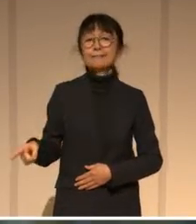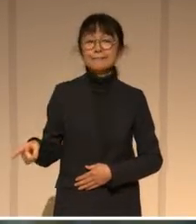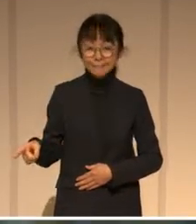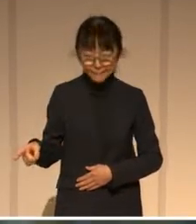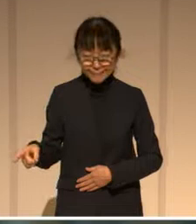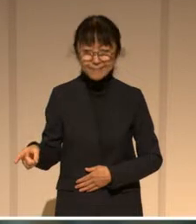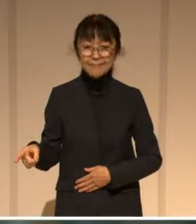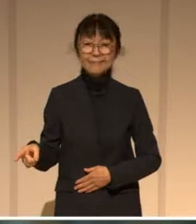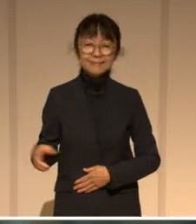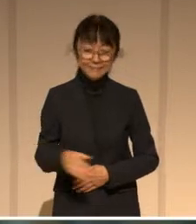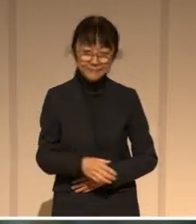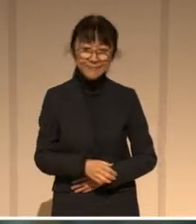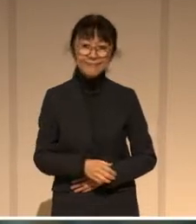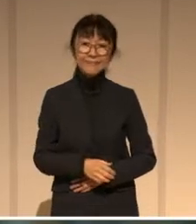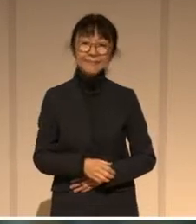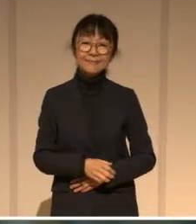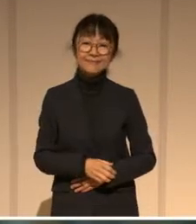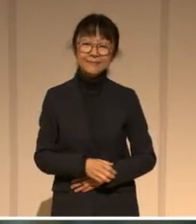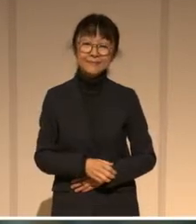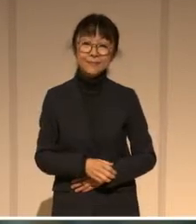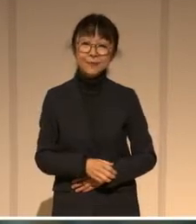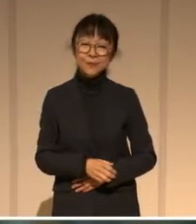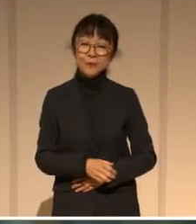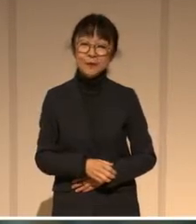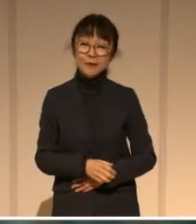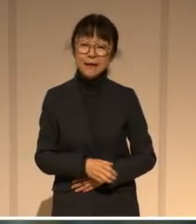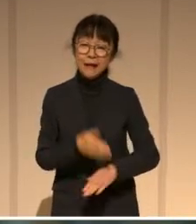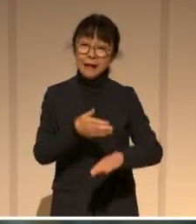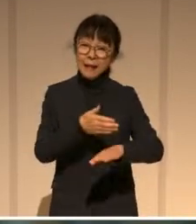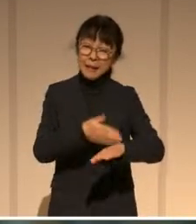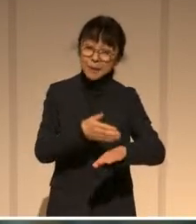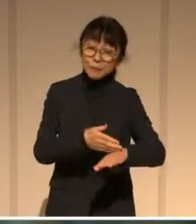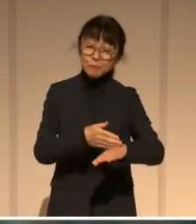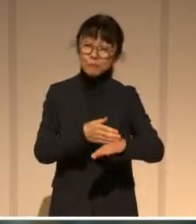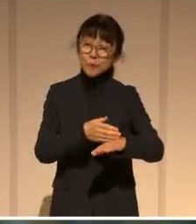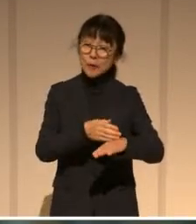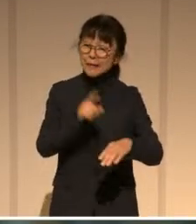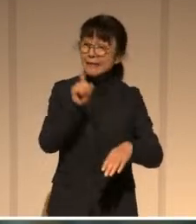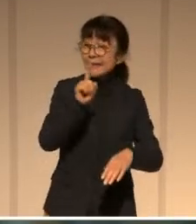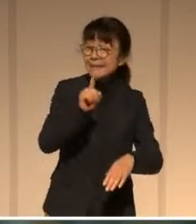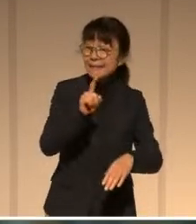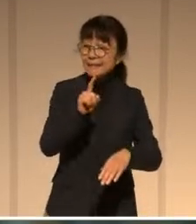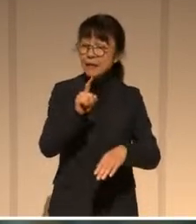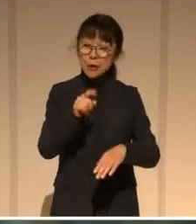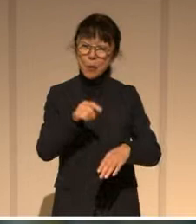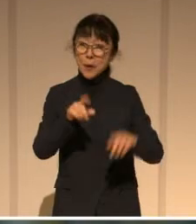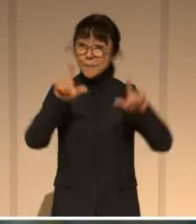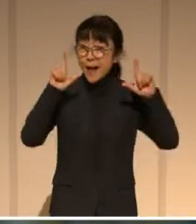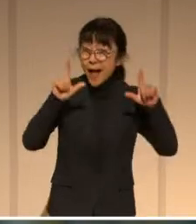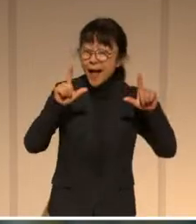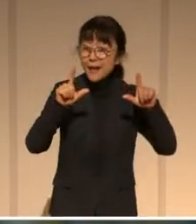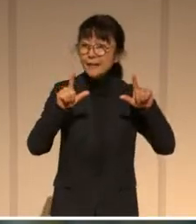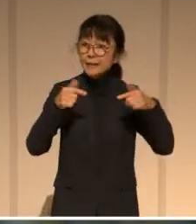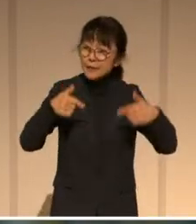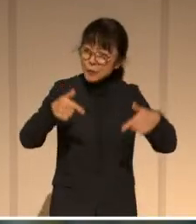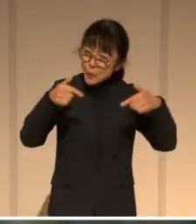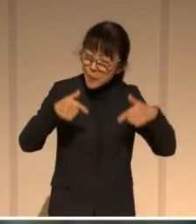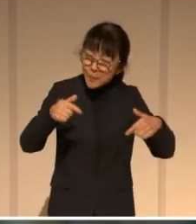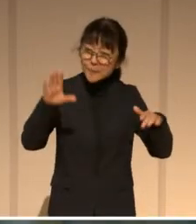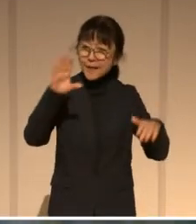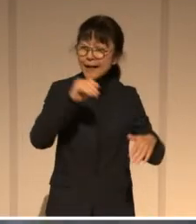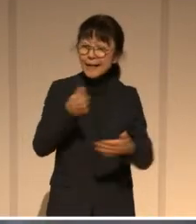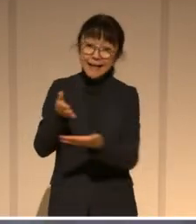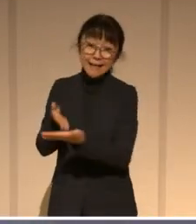年だと思うんですけどでも練習でこういうことをしたんだよとかこういうのに出るんだよって毎回家に帰ってお